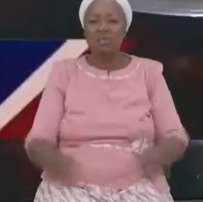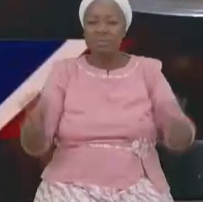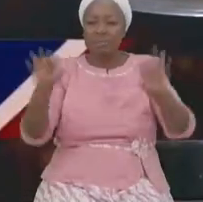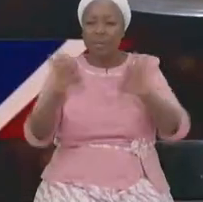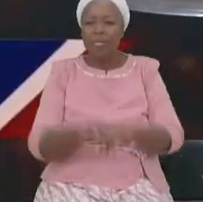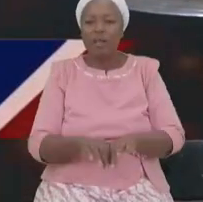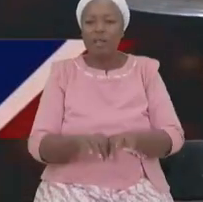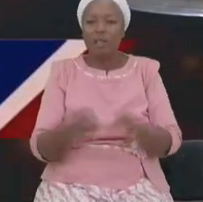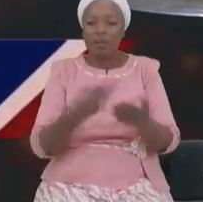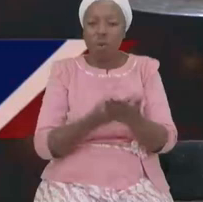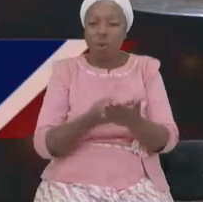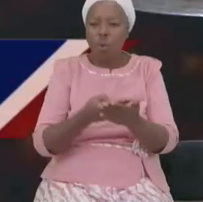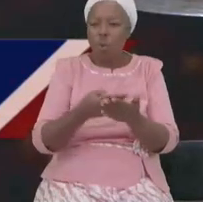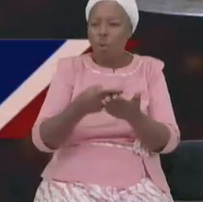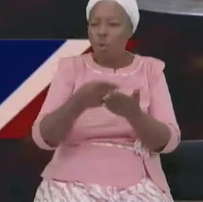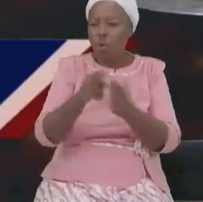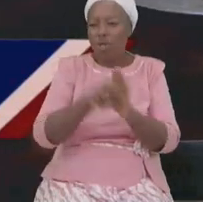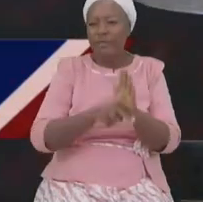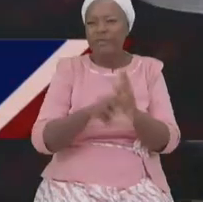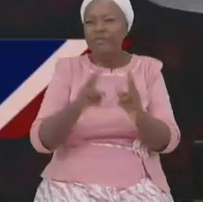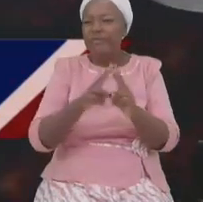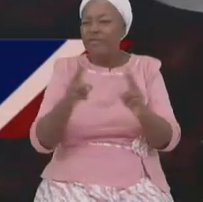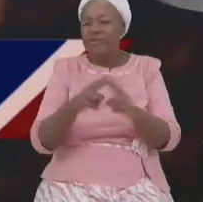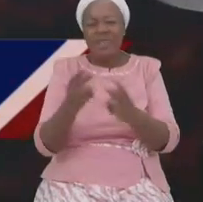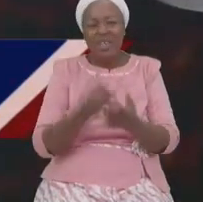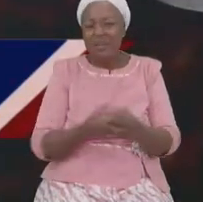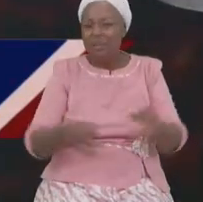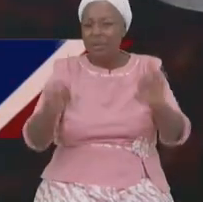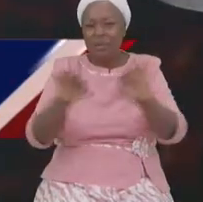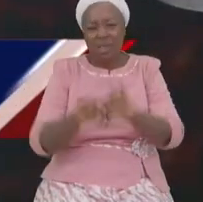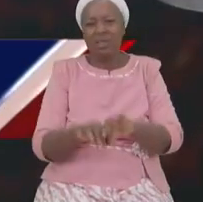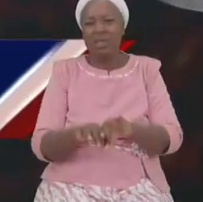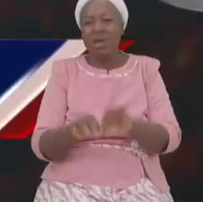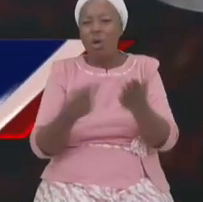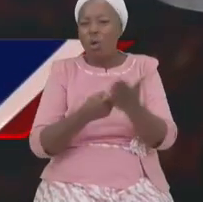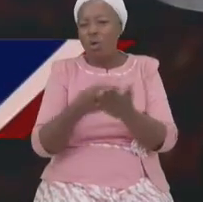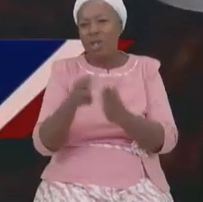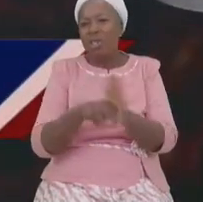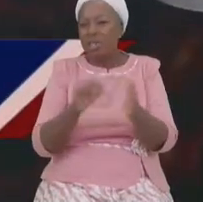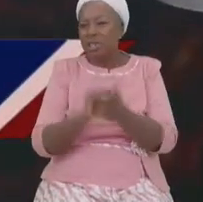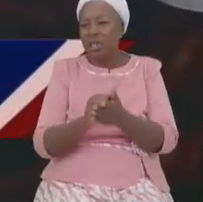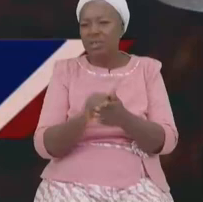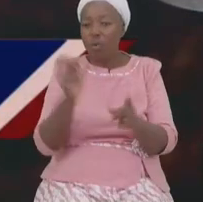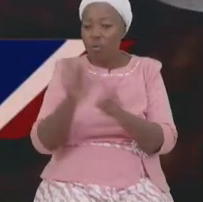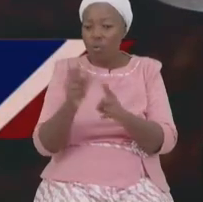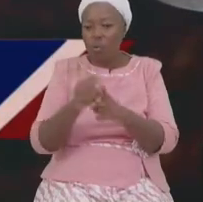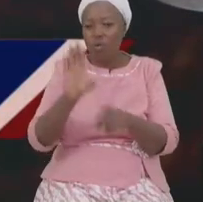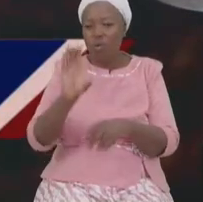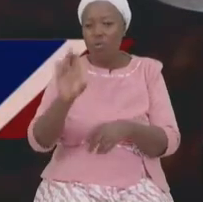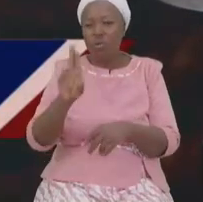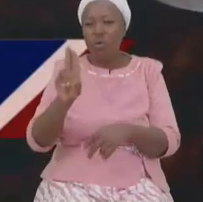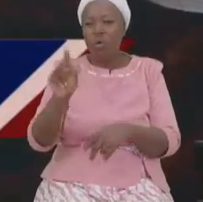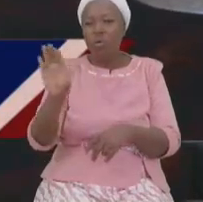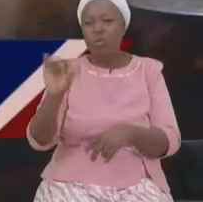dans cruciale. La sainteté cruciale. Ce mot crucial veut dire important. Quelque chose dont vous ne pouvez pas vous